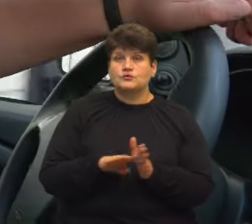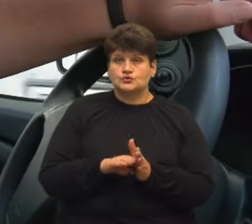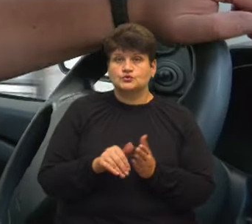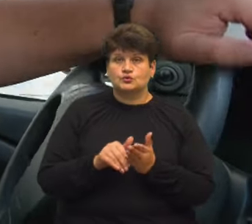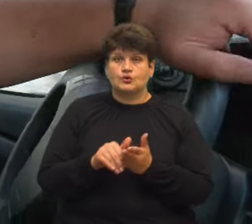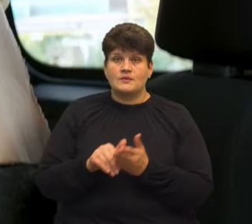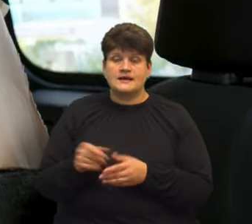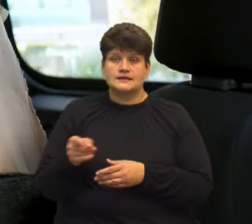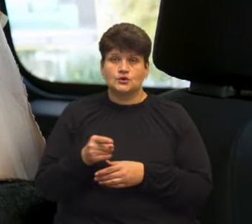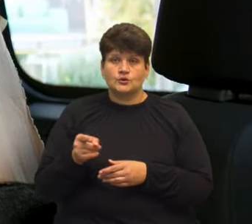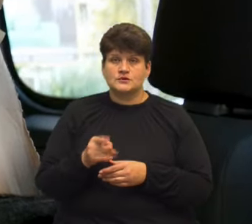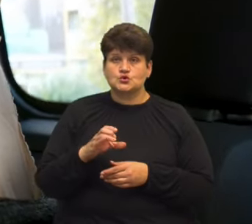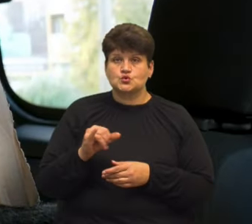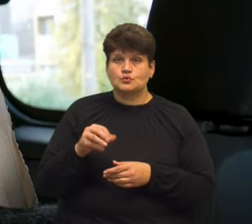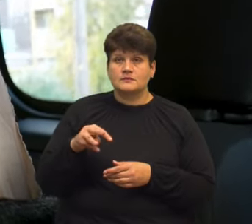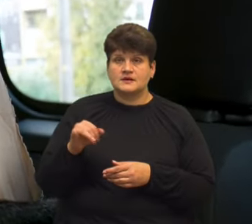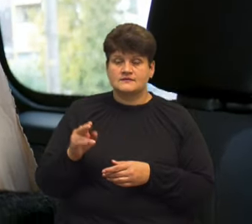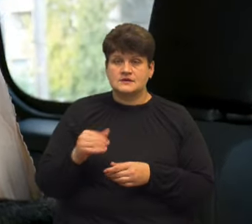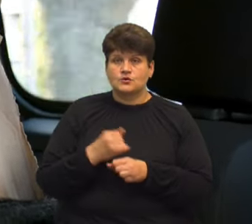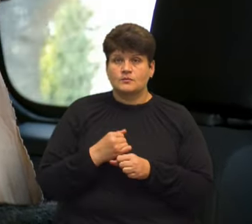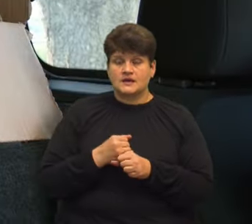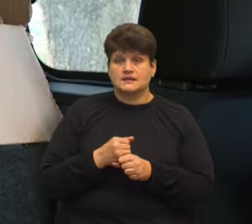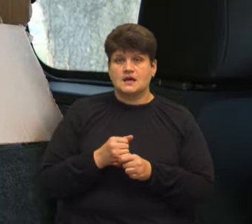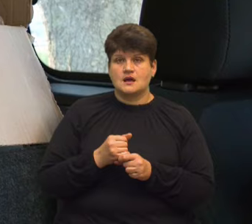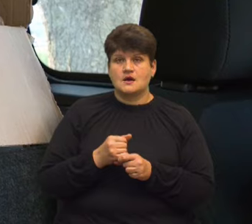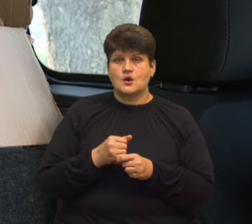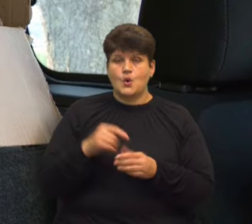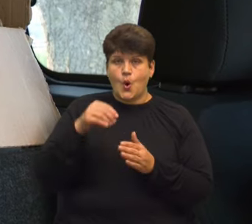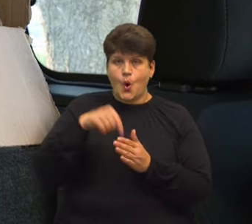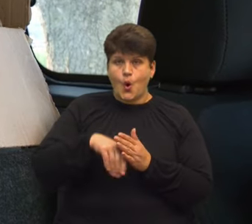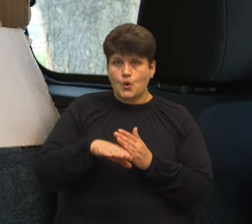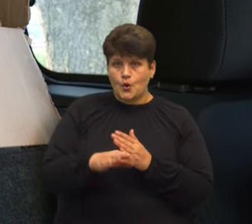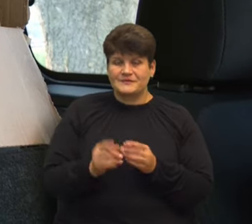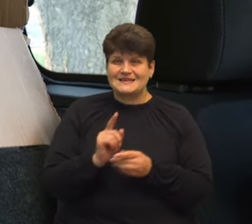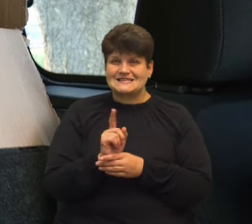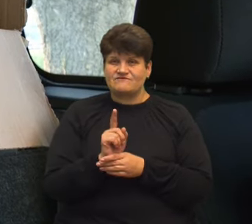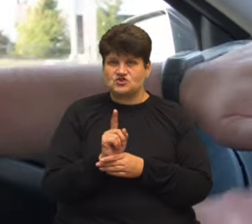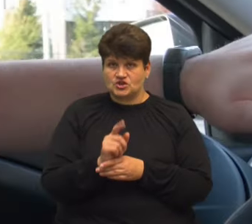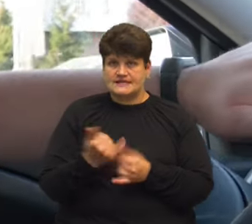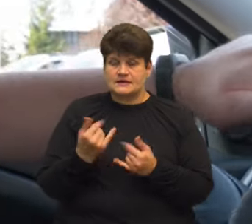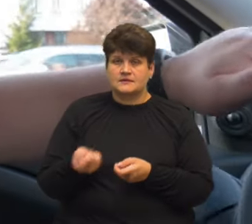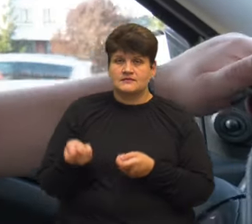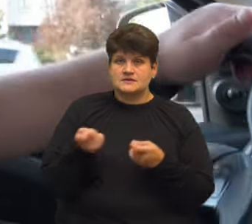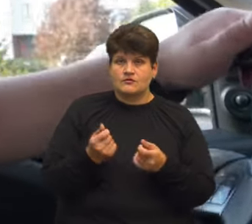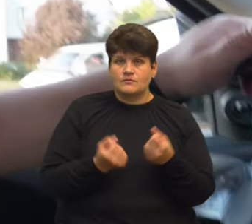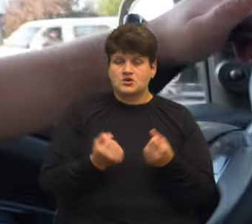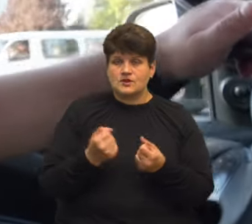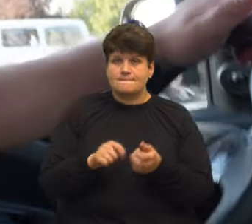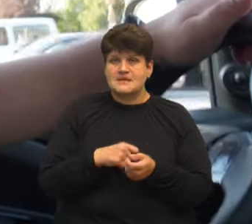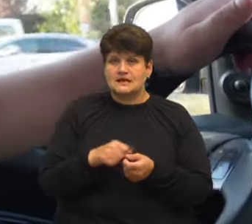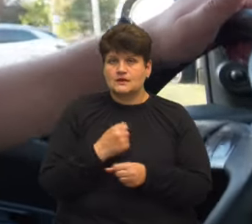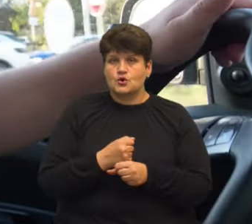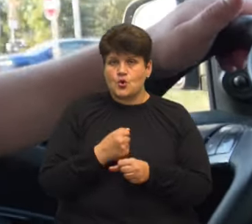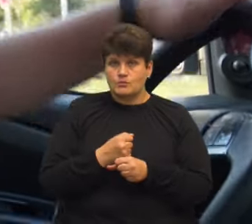допомагає тернопільським сумівцям робити окопні свічки. Зараз ми от в машині веземо матеріал для